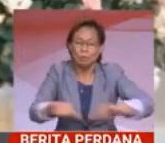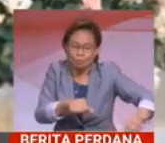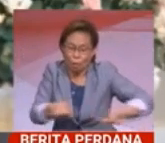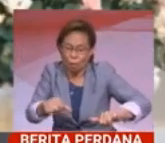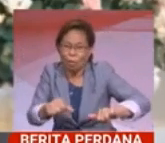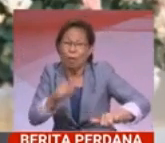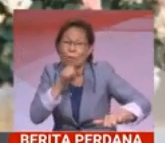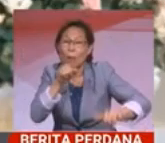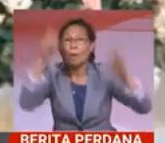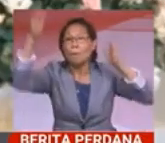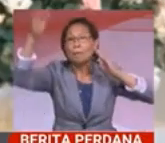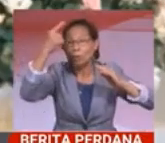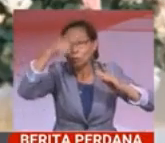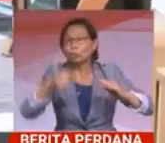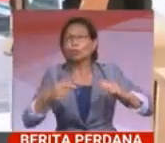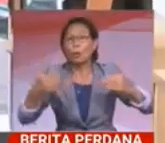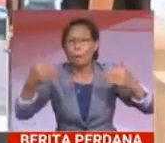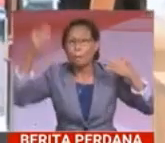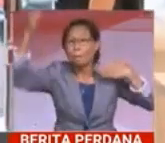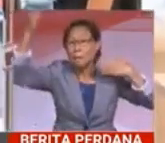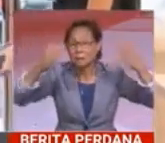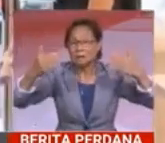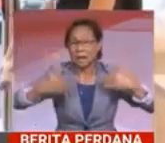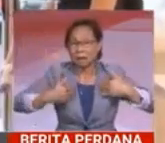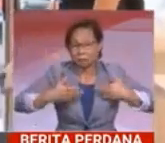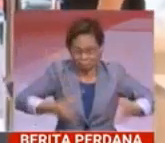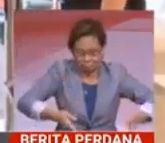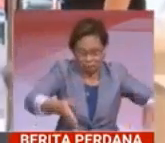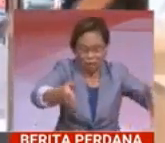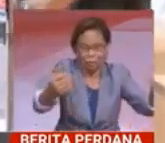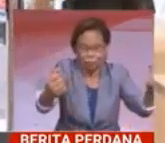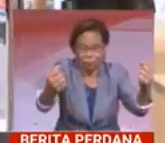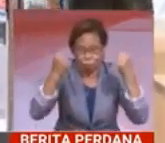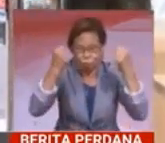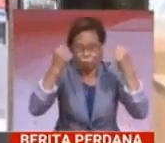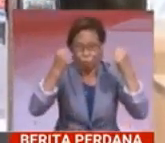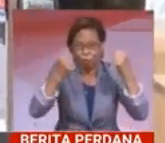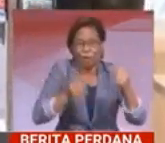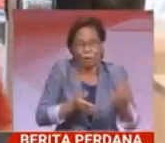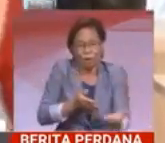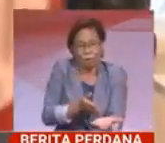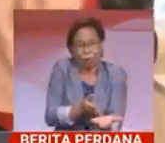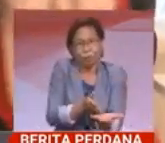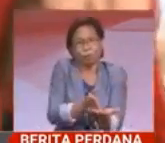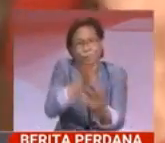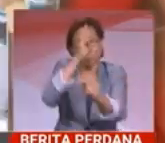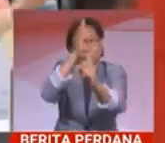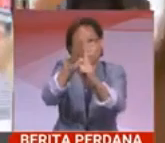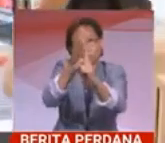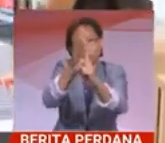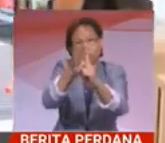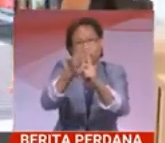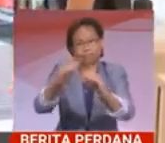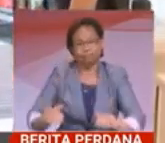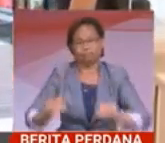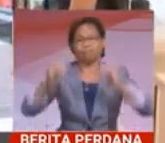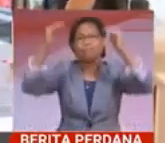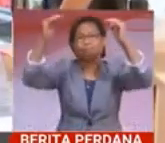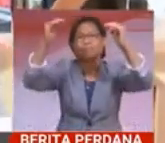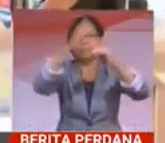sama-sama memastikan bale siap berada di landasan yang kukuh menuju kepercayaan yang lebih tinggi janji